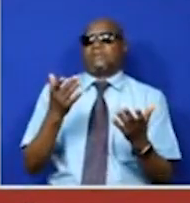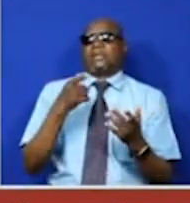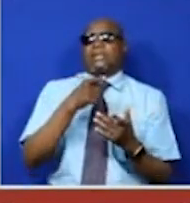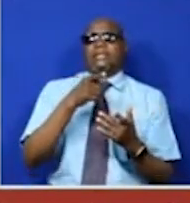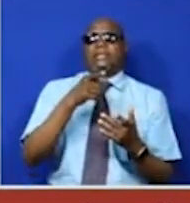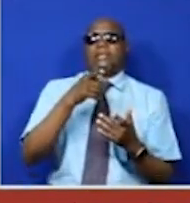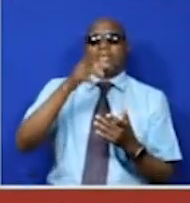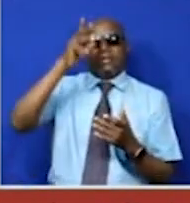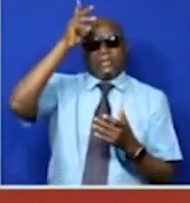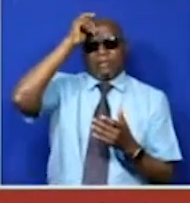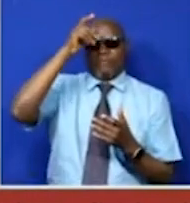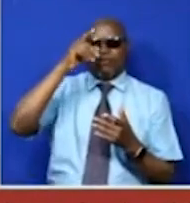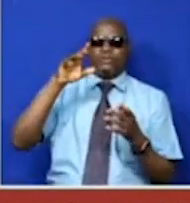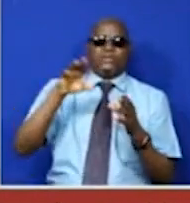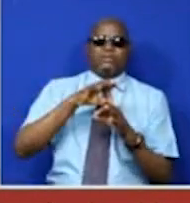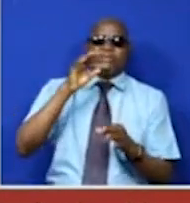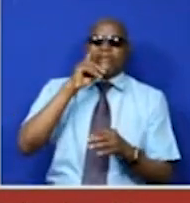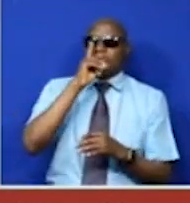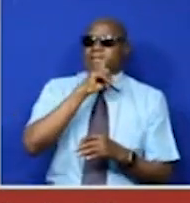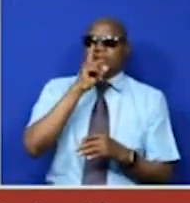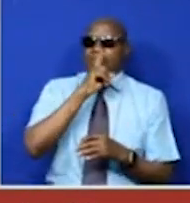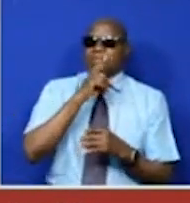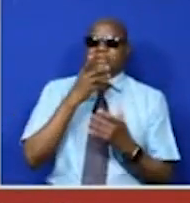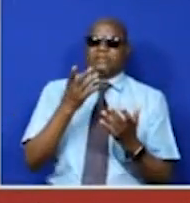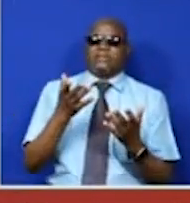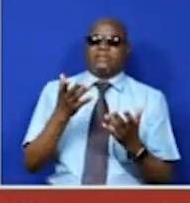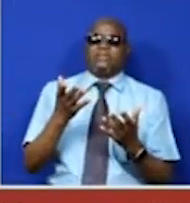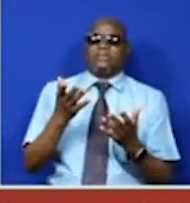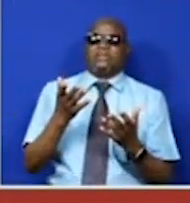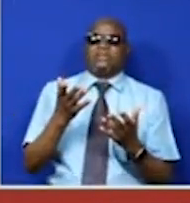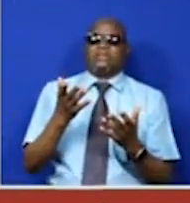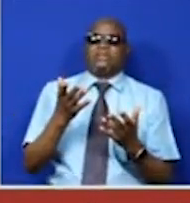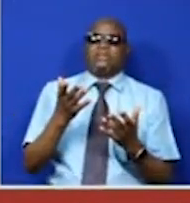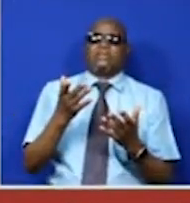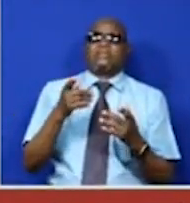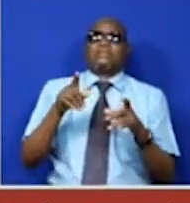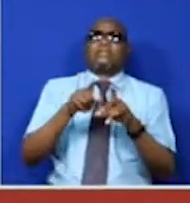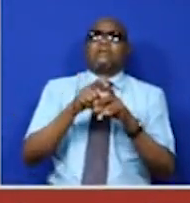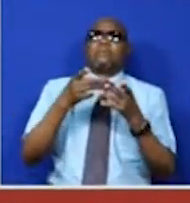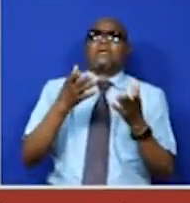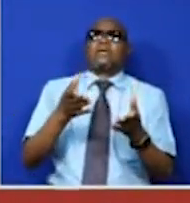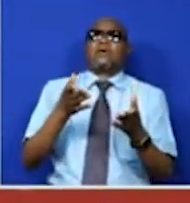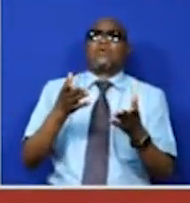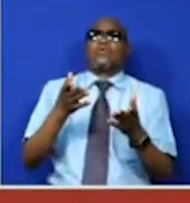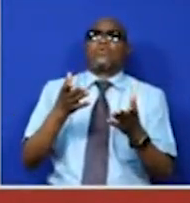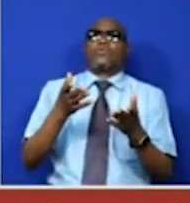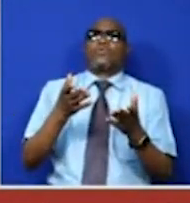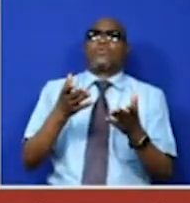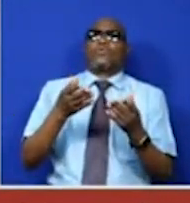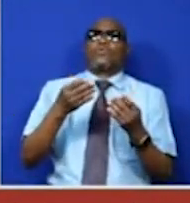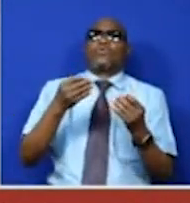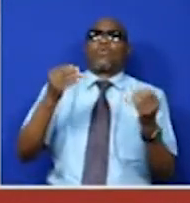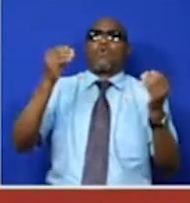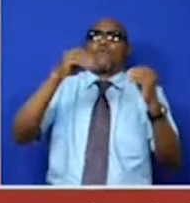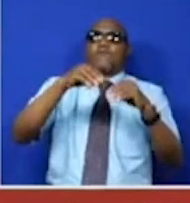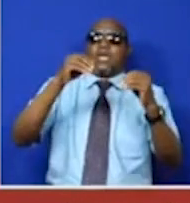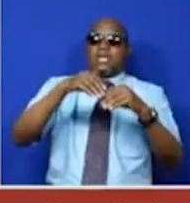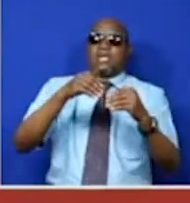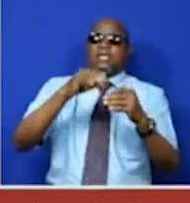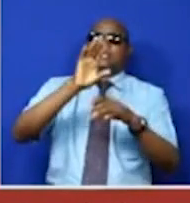pepo chafu nafikiri hata imefika wanapinga hata matoleo kanisani. Jameni,